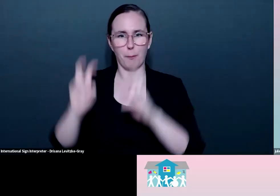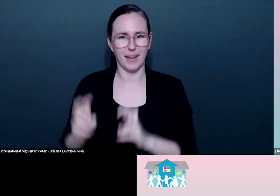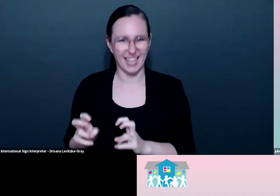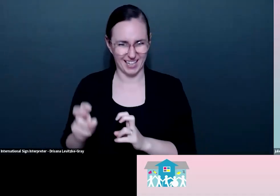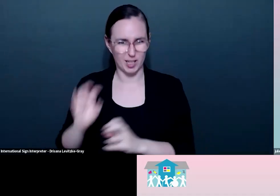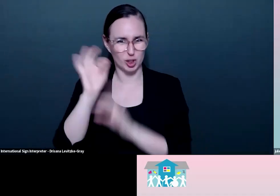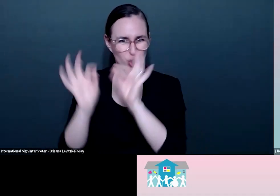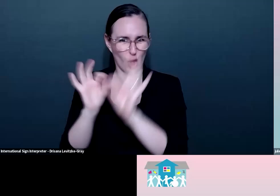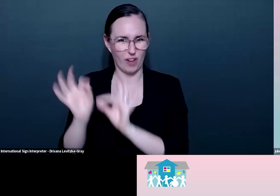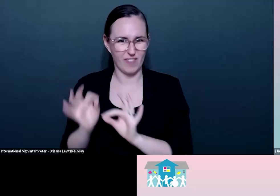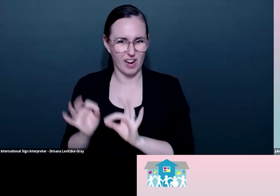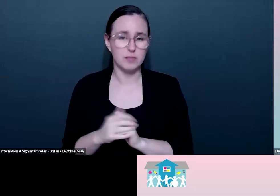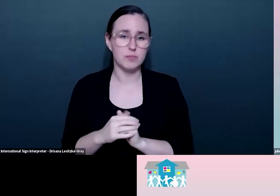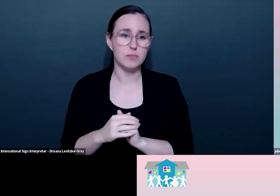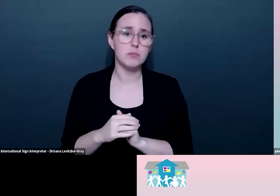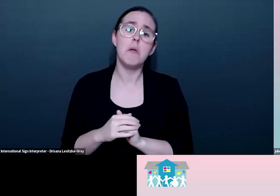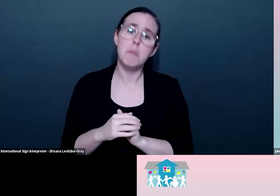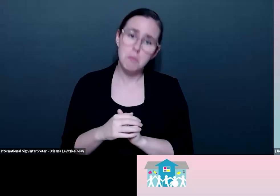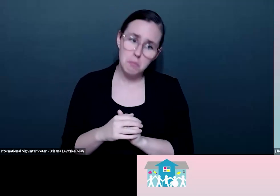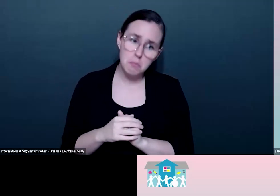un mélange d'enquêtes,